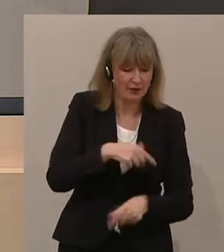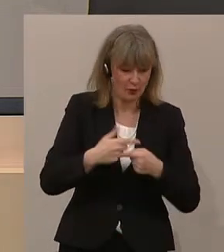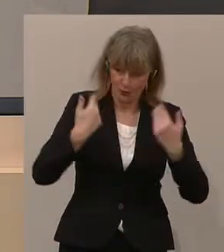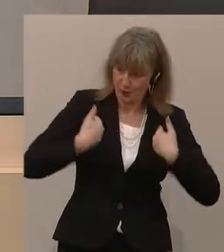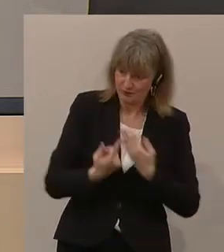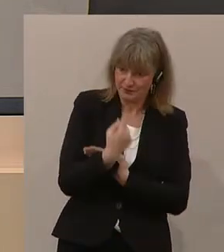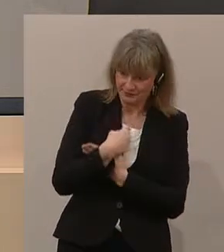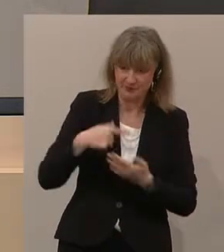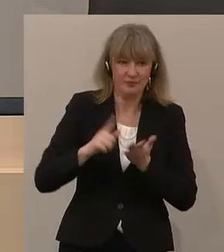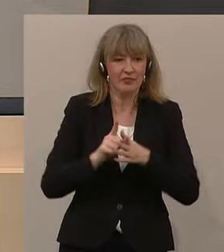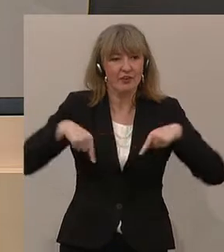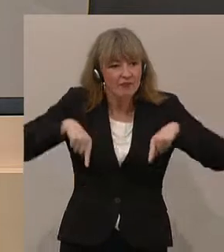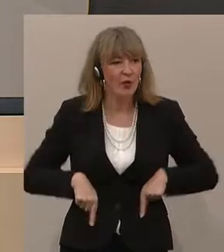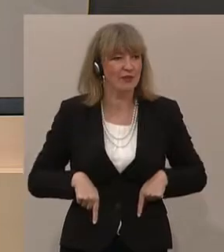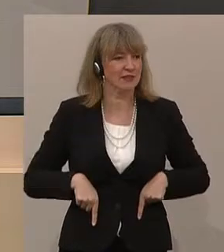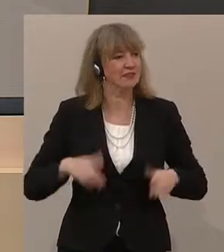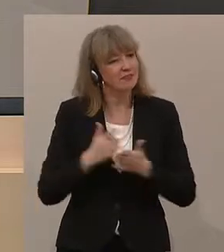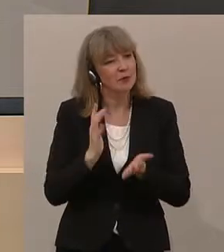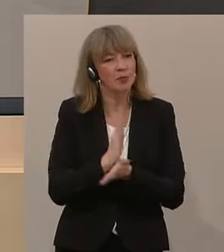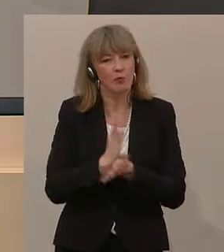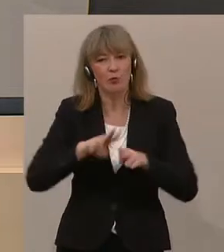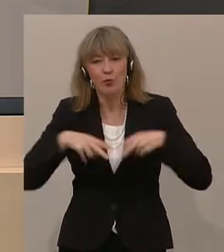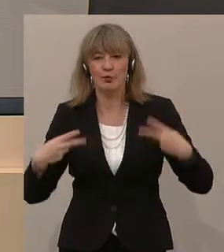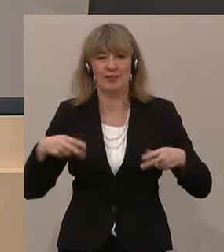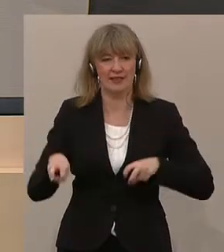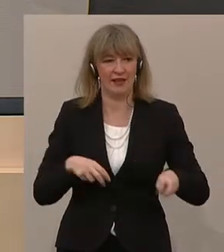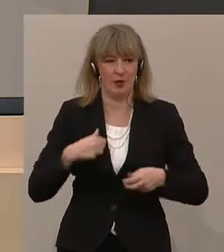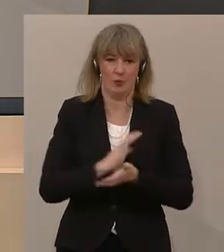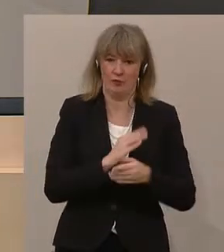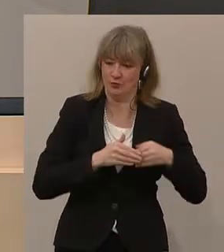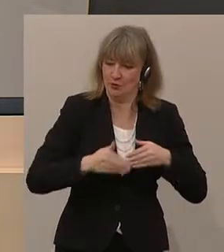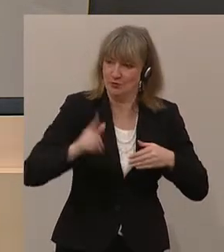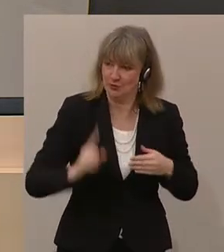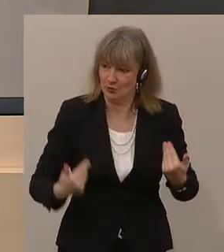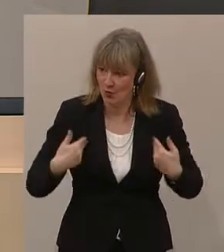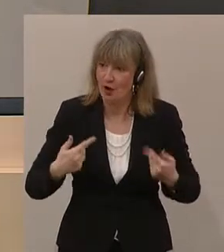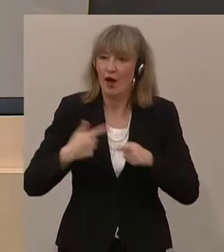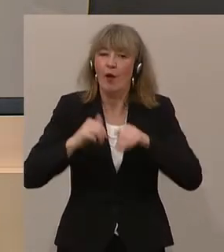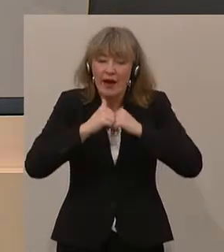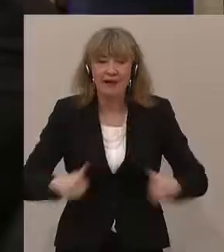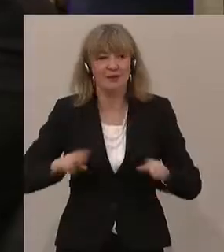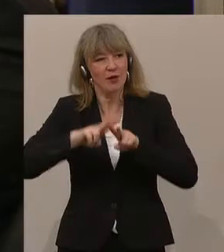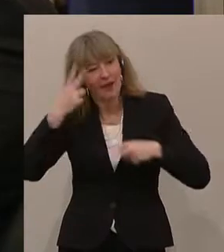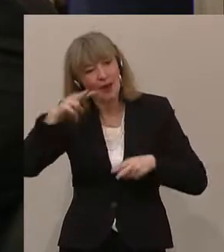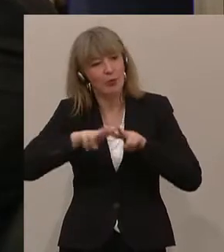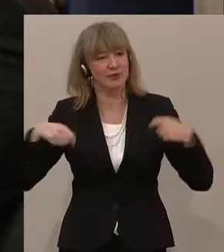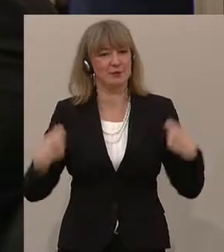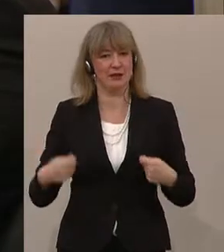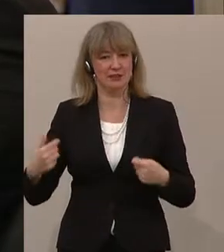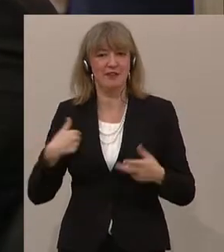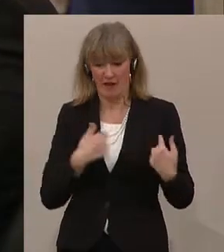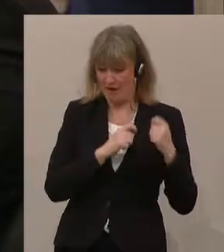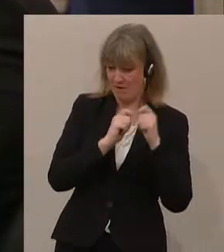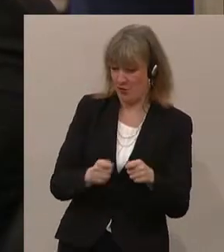dem Vorsitz in der einstweiligen Bundesregierung betraut. Ferner hat der Herr Bundespräsident auf meinen Vorschlag